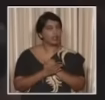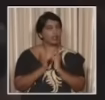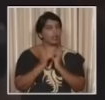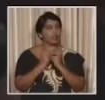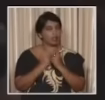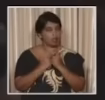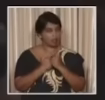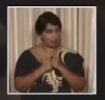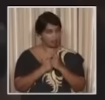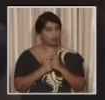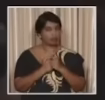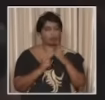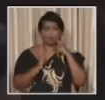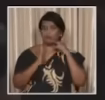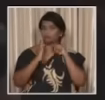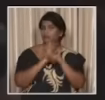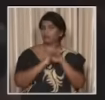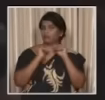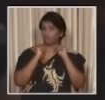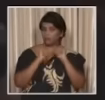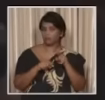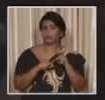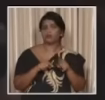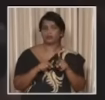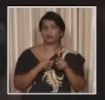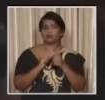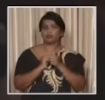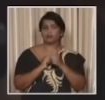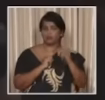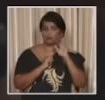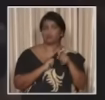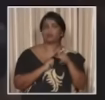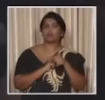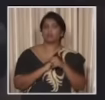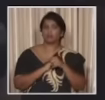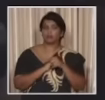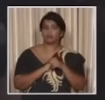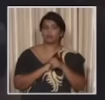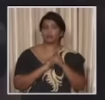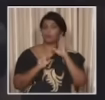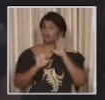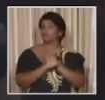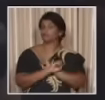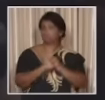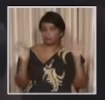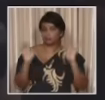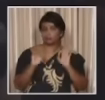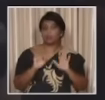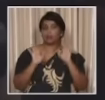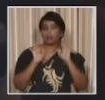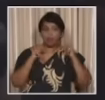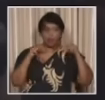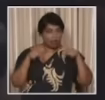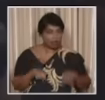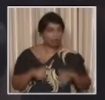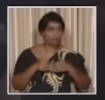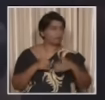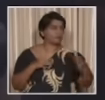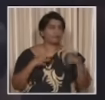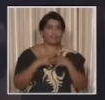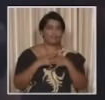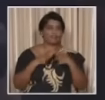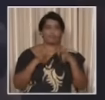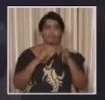ලකුණ විනිවිදභාවයකින් යුතුව සිද්ධ විය යුතු නිසා මේ ප්‍රසිද්ධ කරන්න කියලා. නමුත් අද වෙනකන්